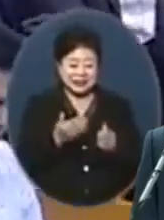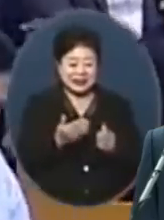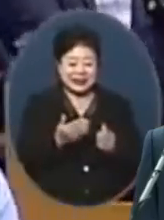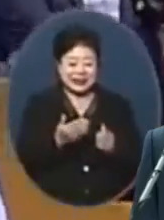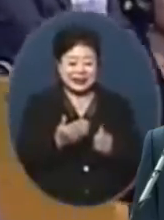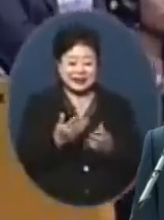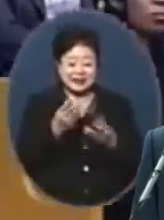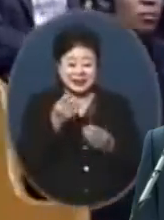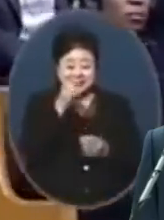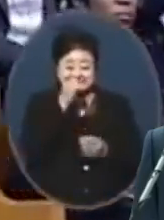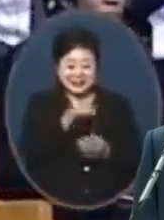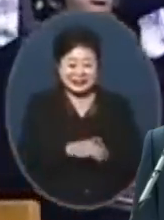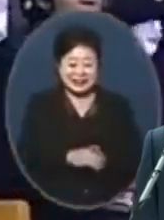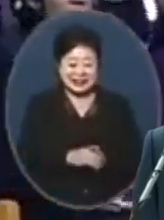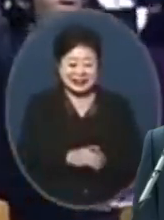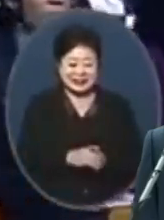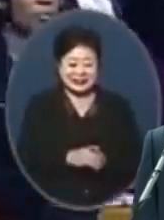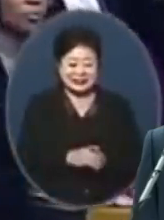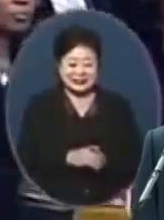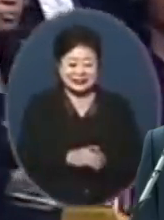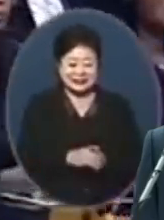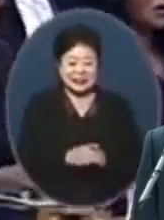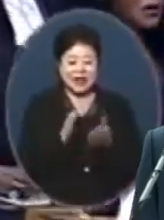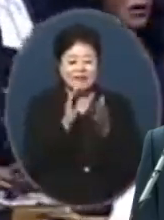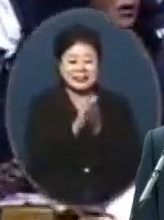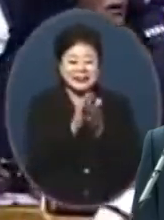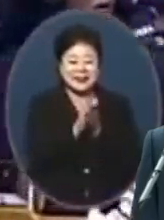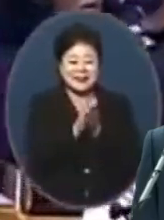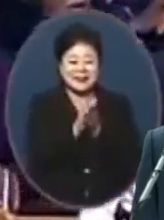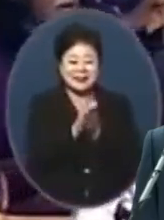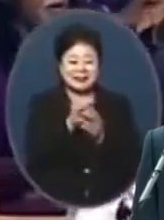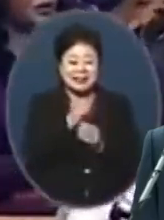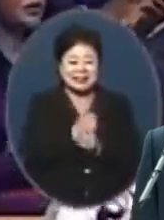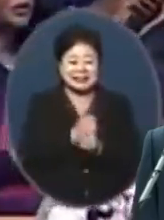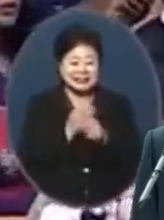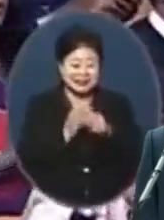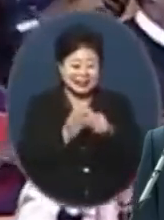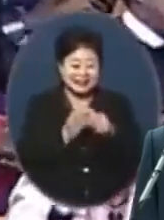대표들이 많습니다. 우리가 한번 뜨거운 환영을 하겠습니다.